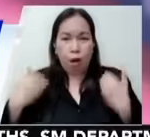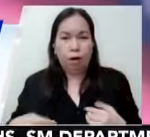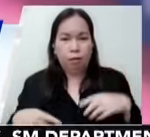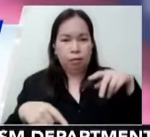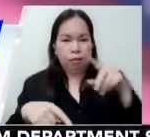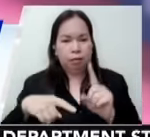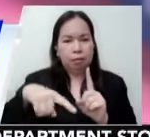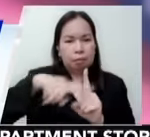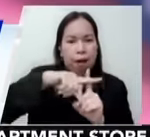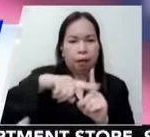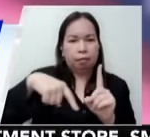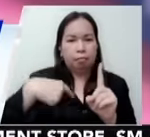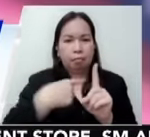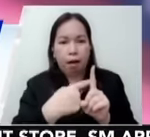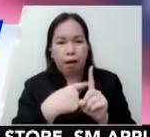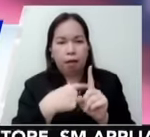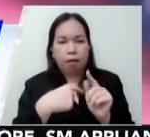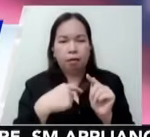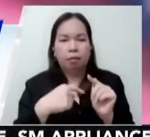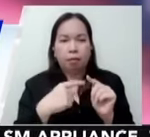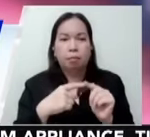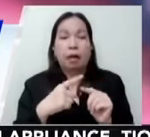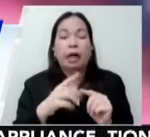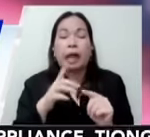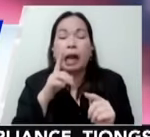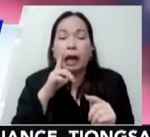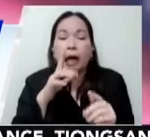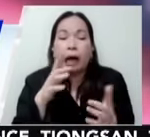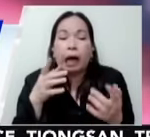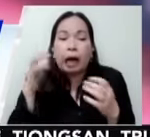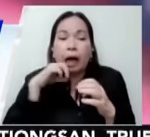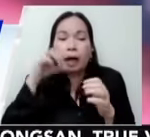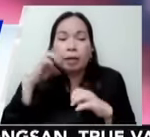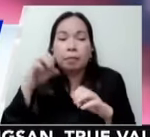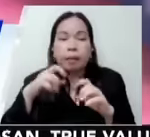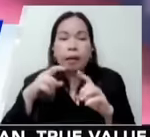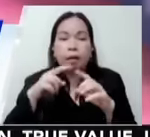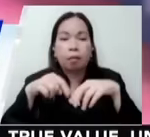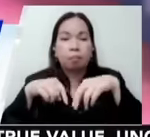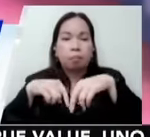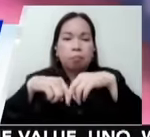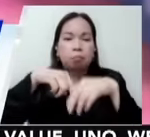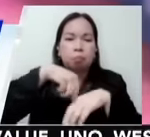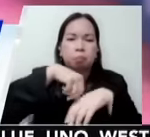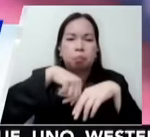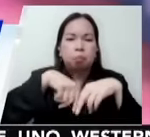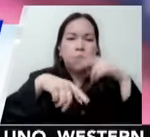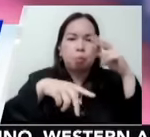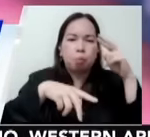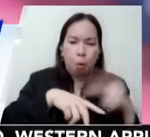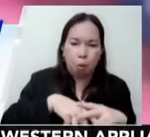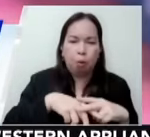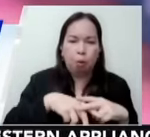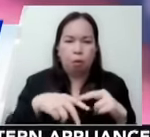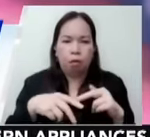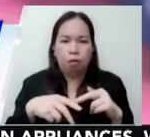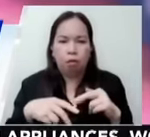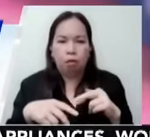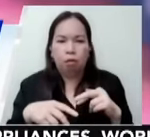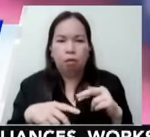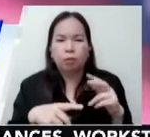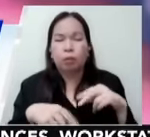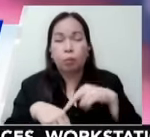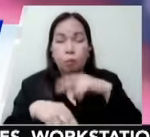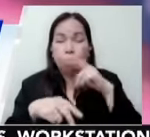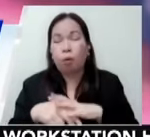katawan. It's just so happy yung second kick, padulas yung bata. Kaya tumama siguro sa mukha. Pero again, dun